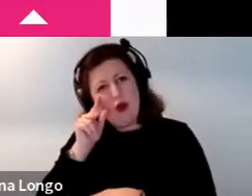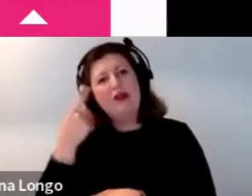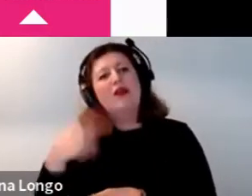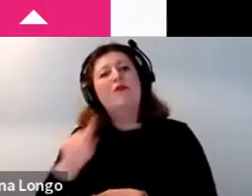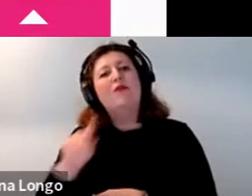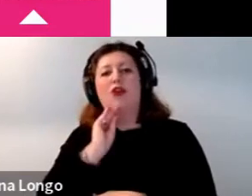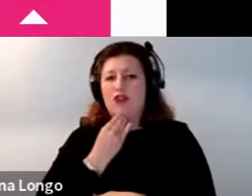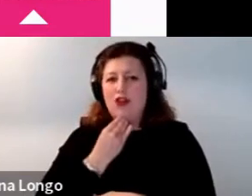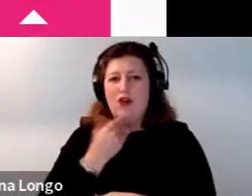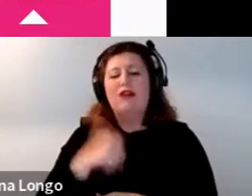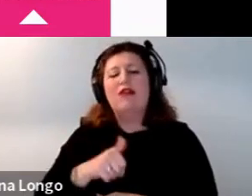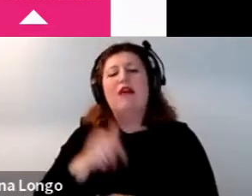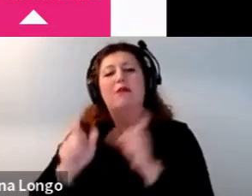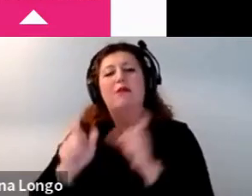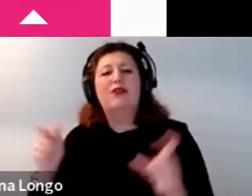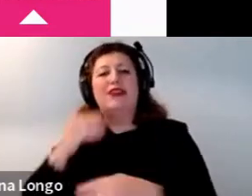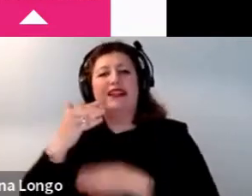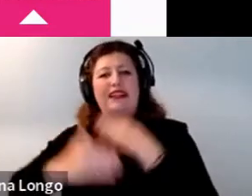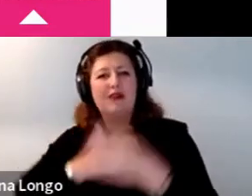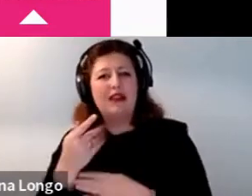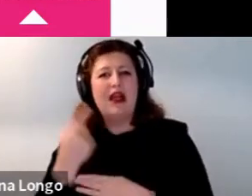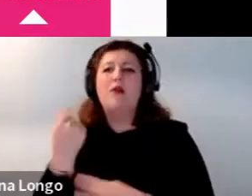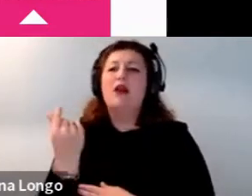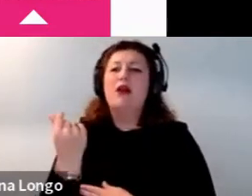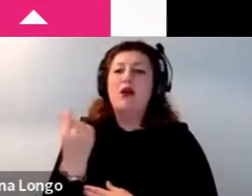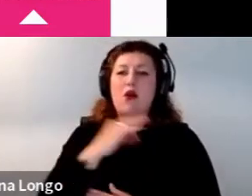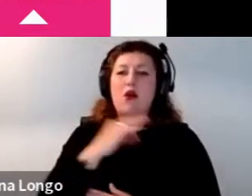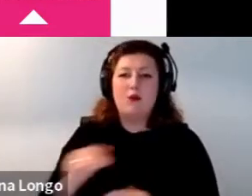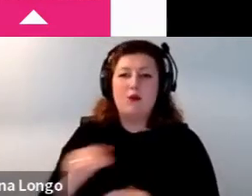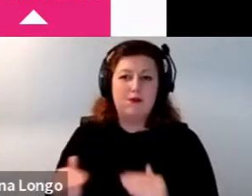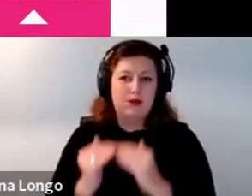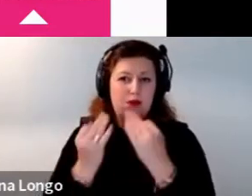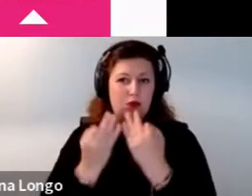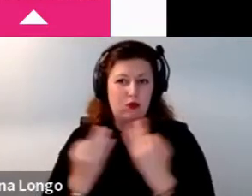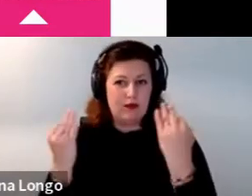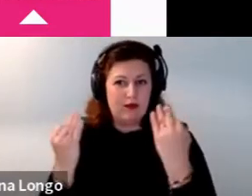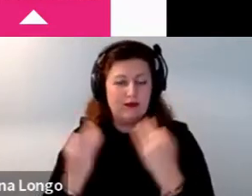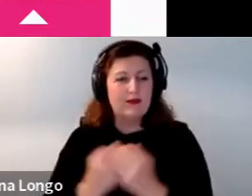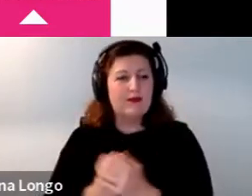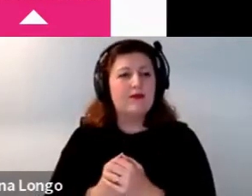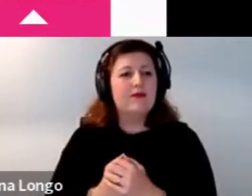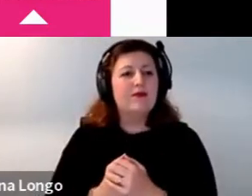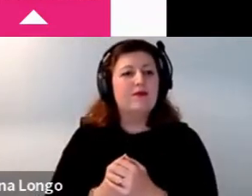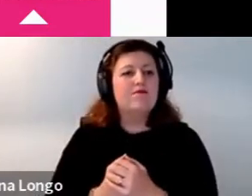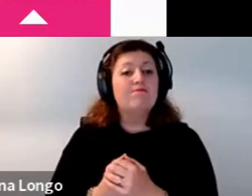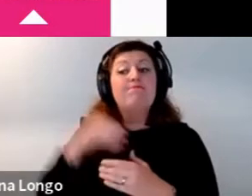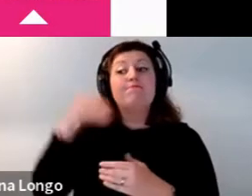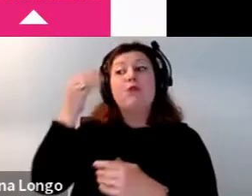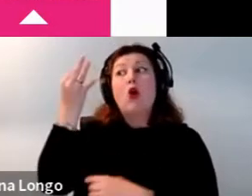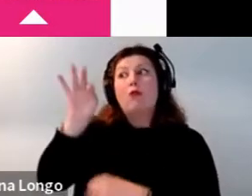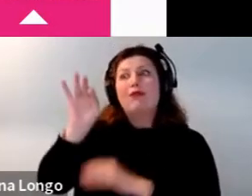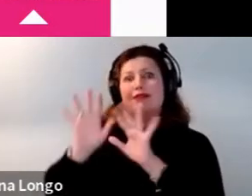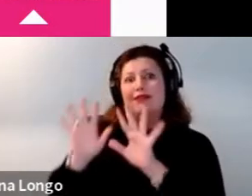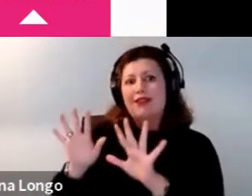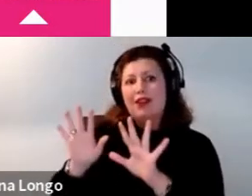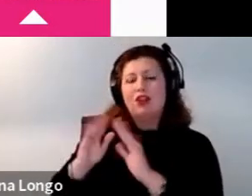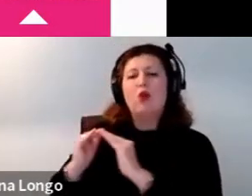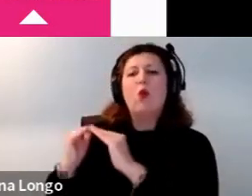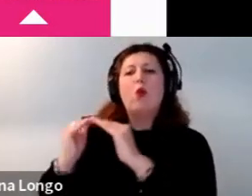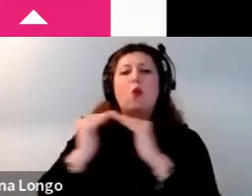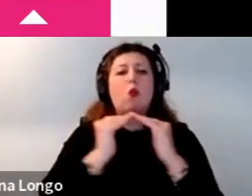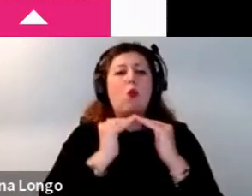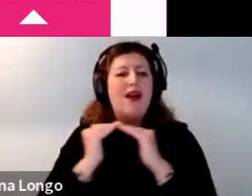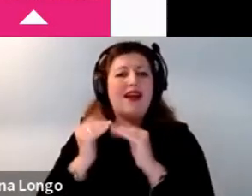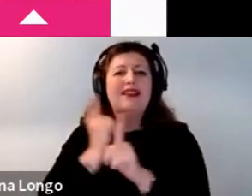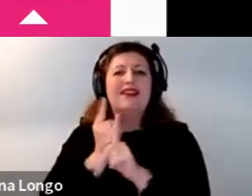lavori di equo valore. L'obiettivo 10 è ridurre l'ineguaglianza all'interno e tra i paesi.